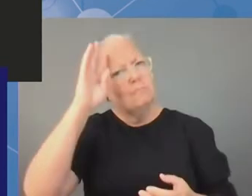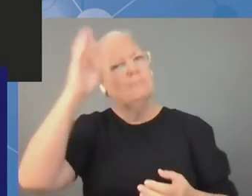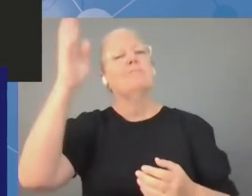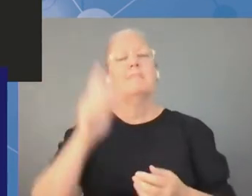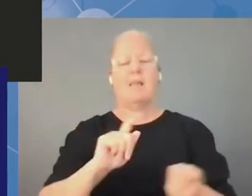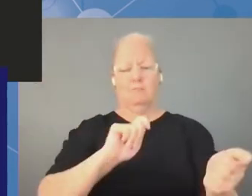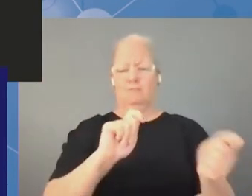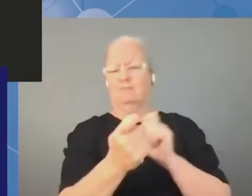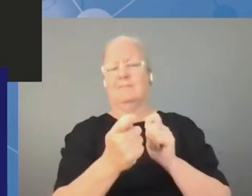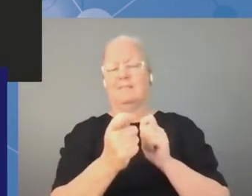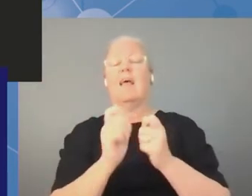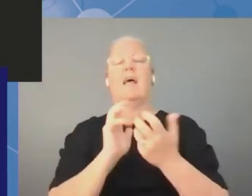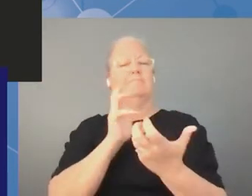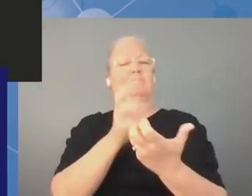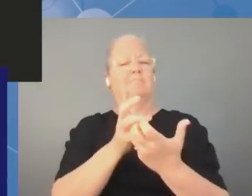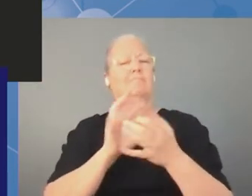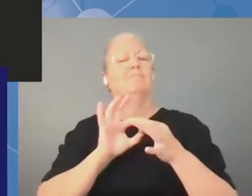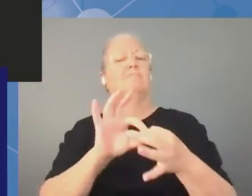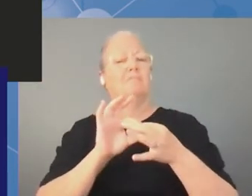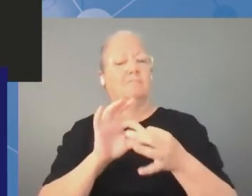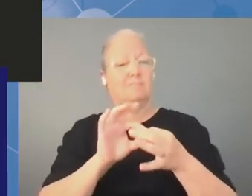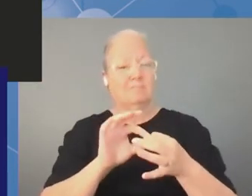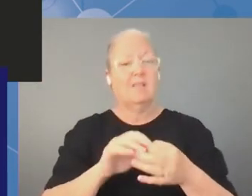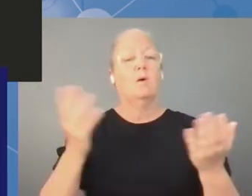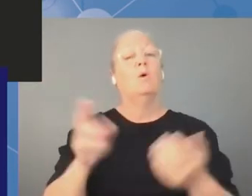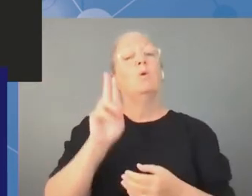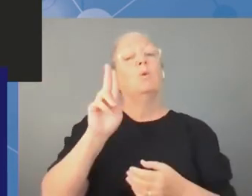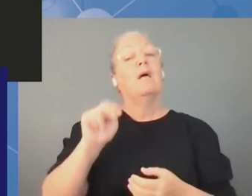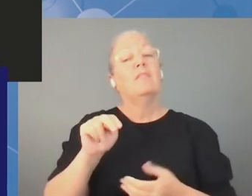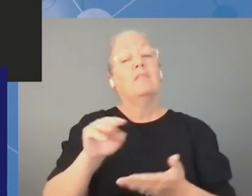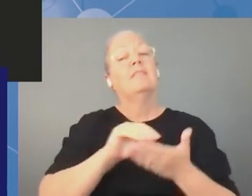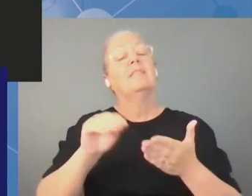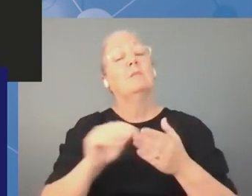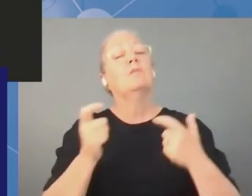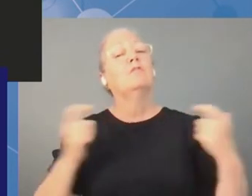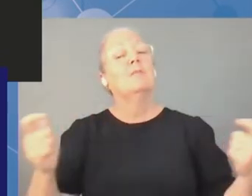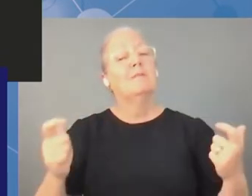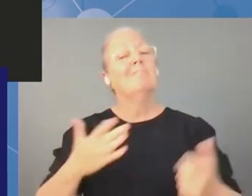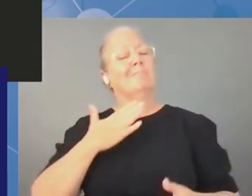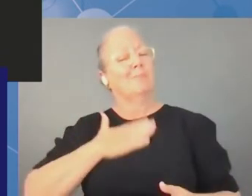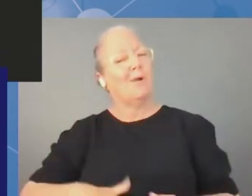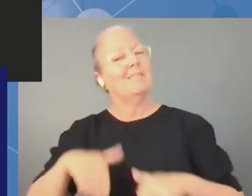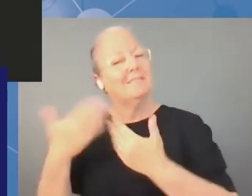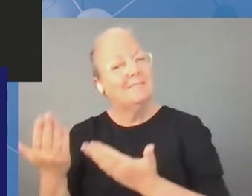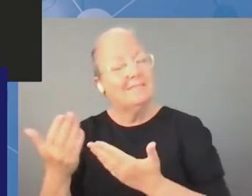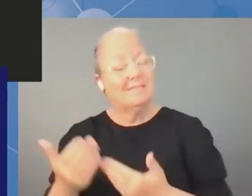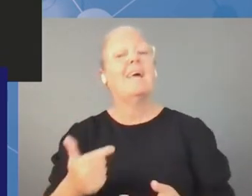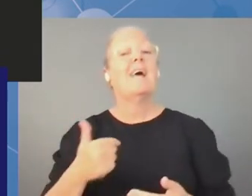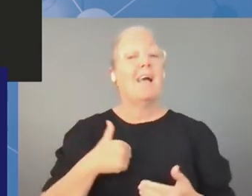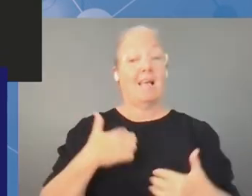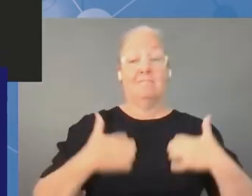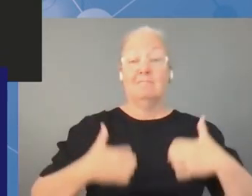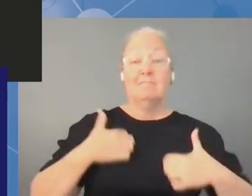أثبت نجاحه. قمنا بخطوات عديدة إلى الأمام، قمنا بأشياء